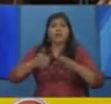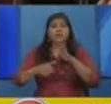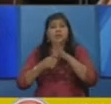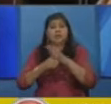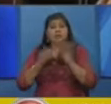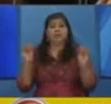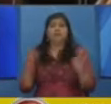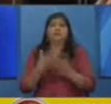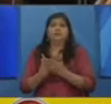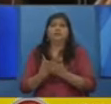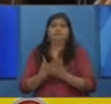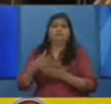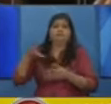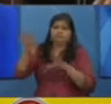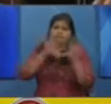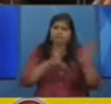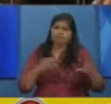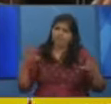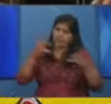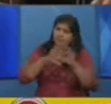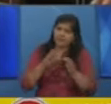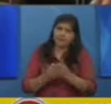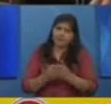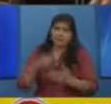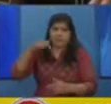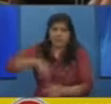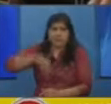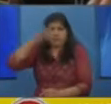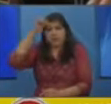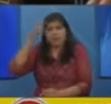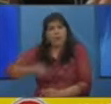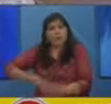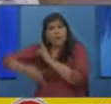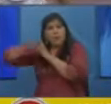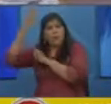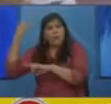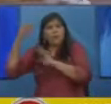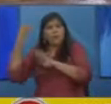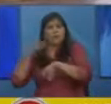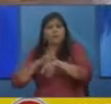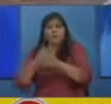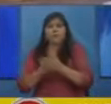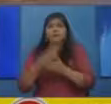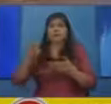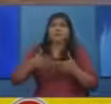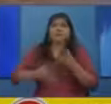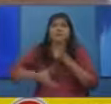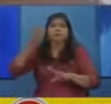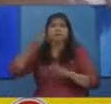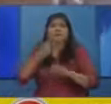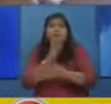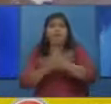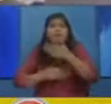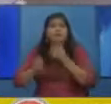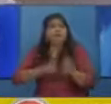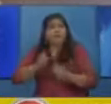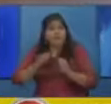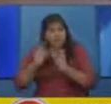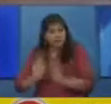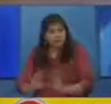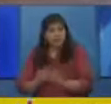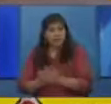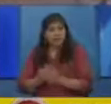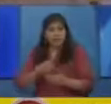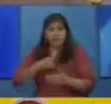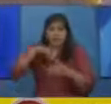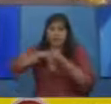के प्रतिभागी हिस्सा लेते हैं। भारत में तो प्राचीन काल से कई ऐसे खेल रहे हैं जो हमारे